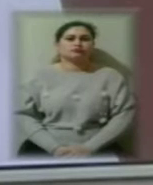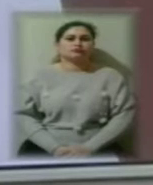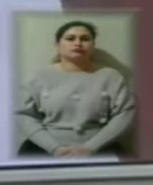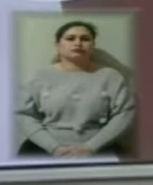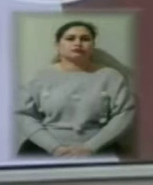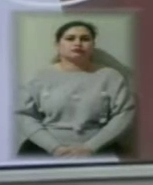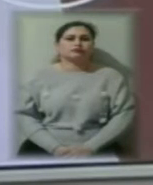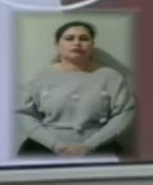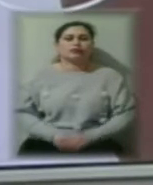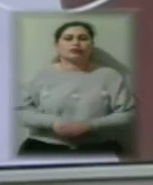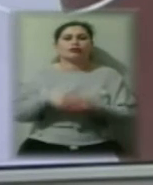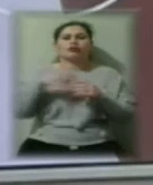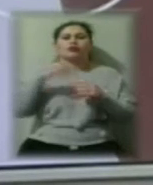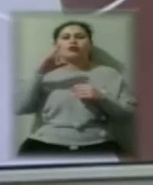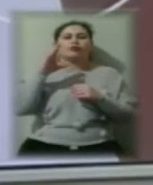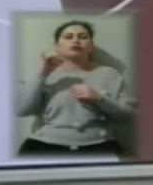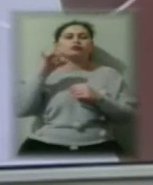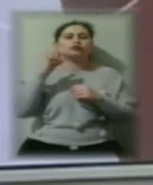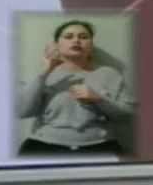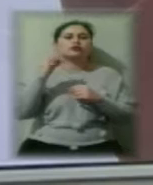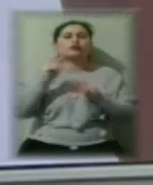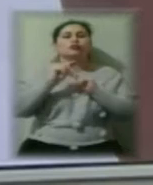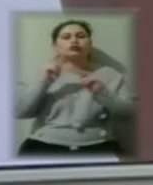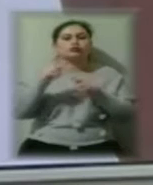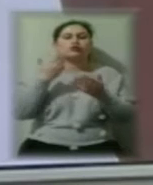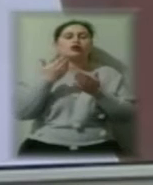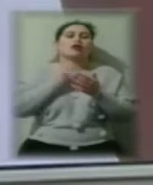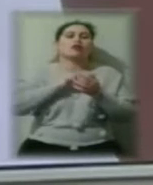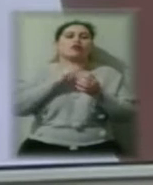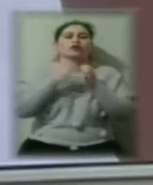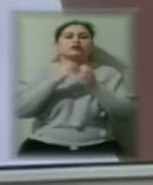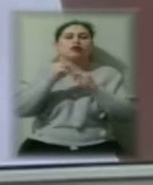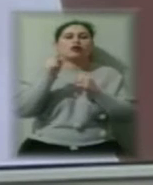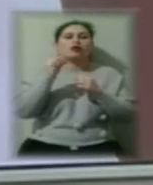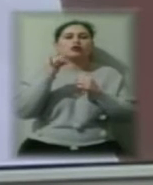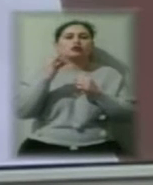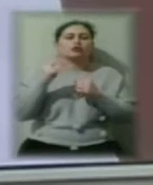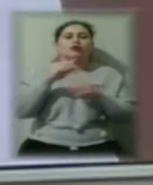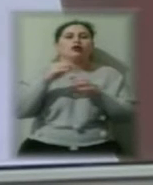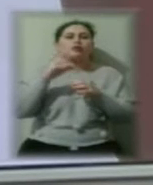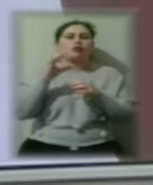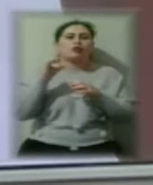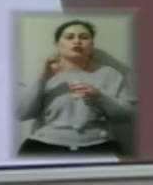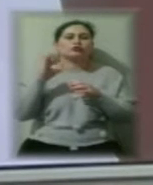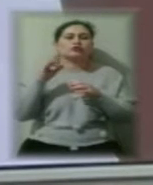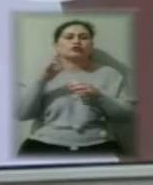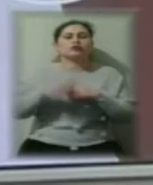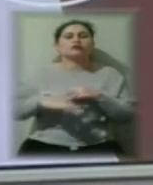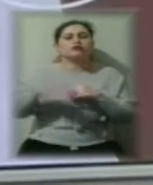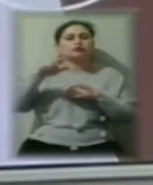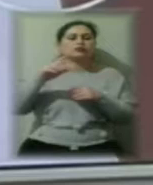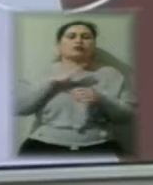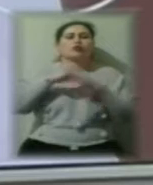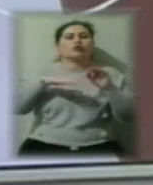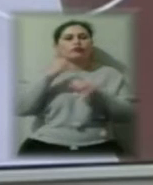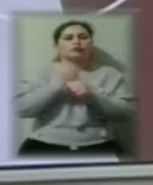Вікторія Мосієнко за освітою викладачка, працює в Херсонській академії неперервної освіти. З дитинства захоплювалася виробами рукодільниць. Зараз